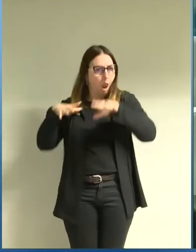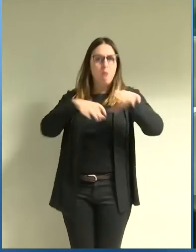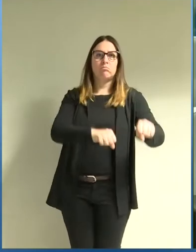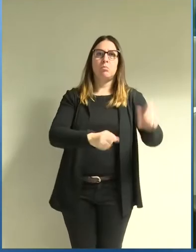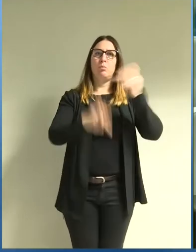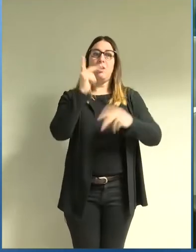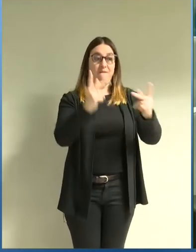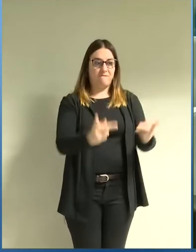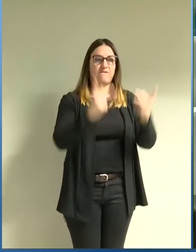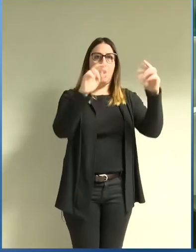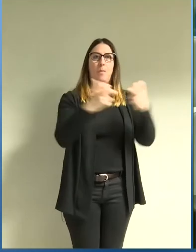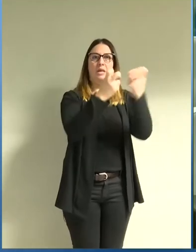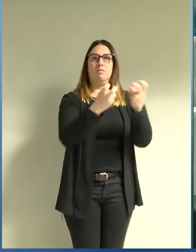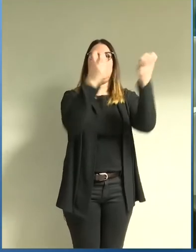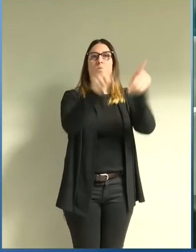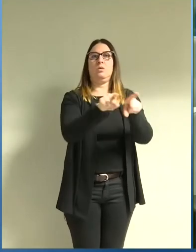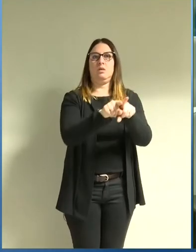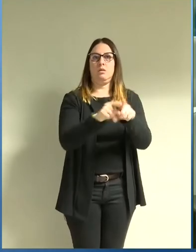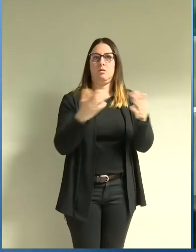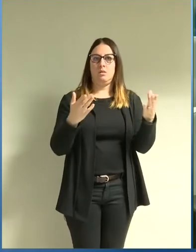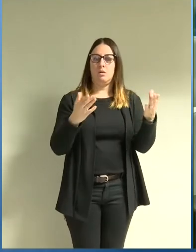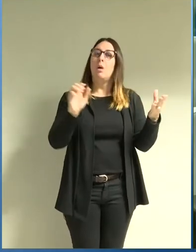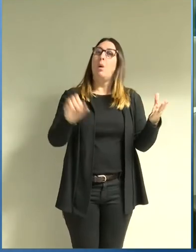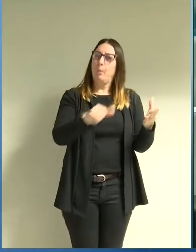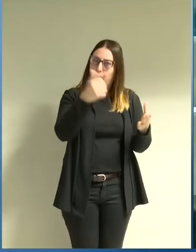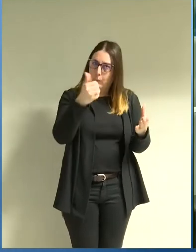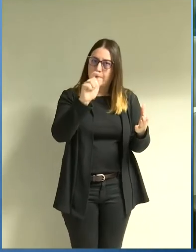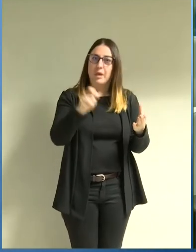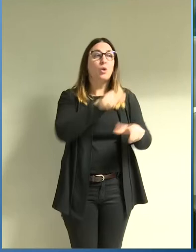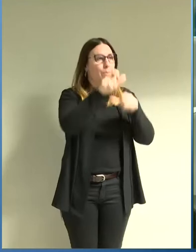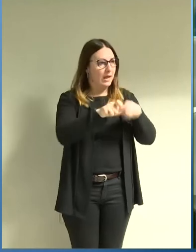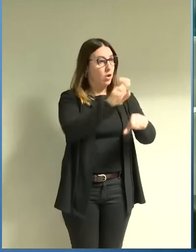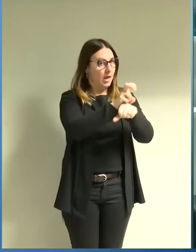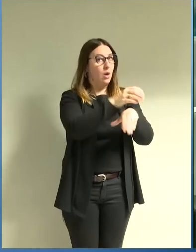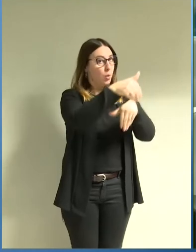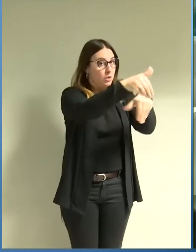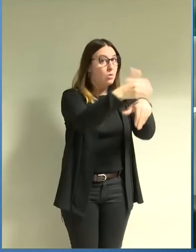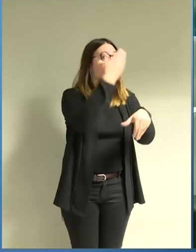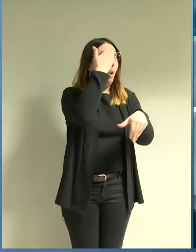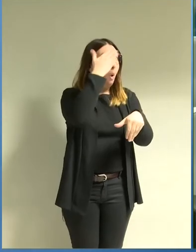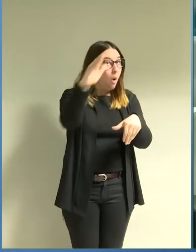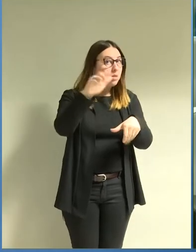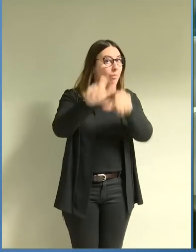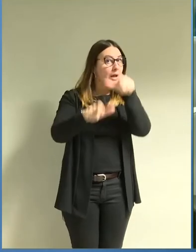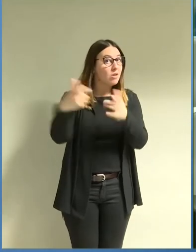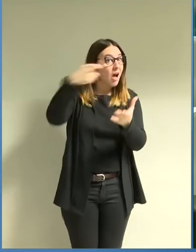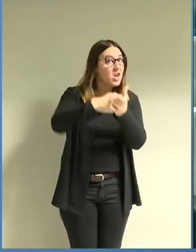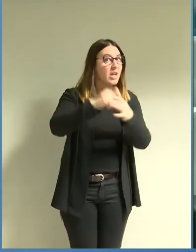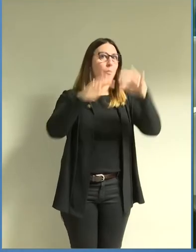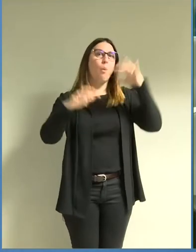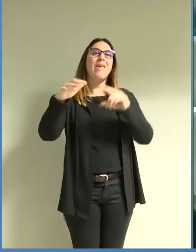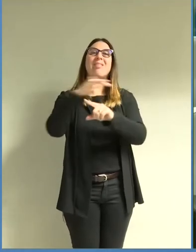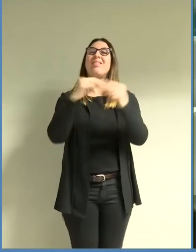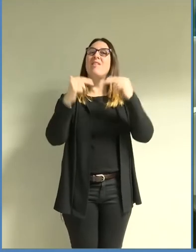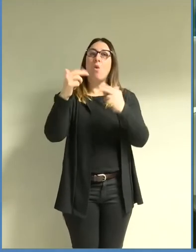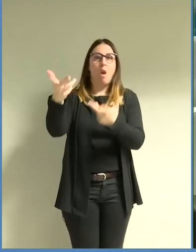valeur de façon à maintenir bien sûr d'abord ceux qui y sont et à tirer ensuite une nouvelle classe moyenne et